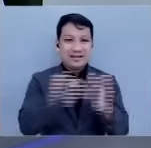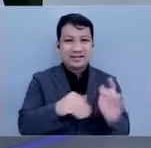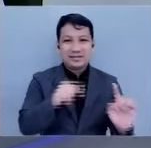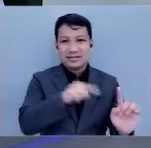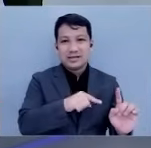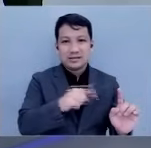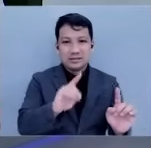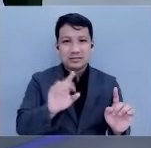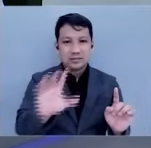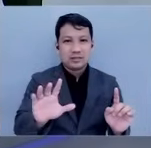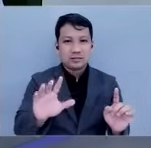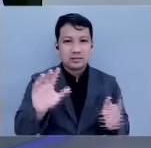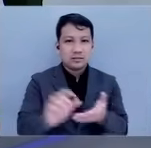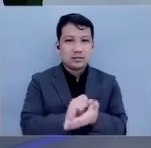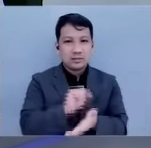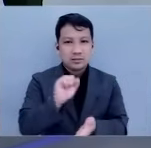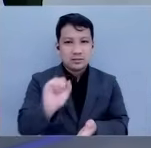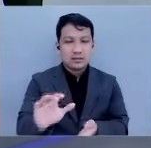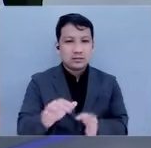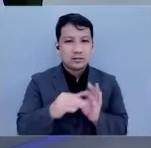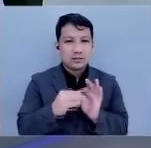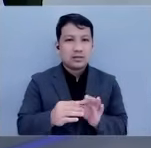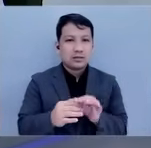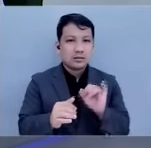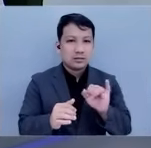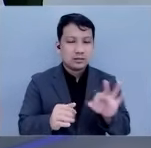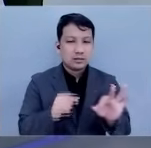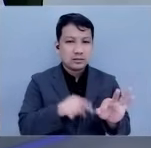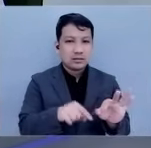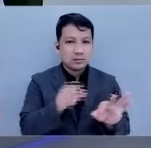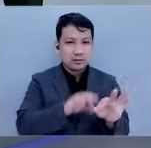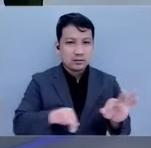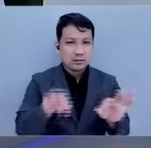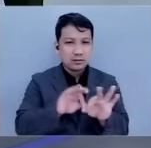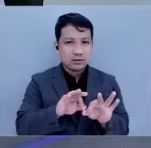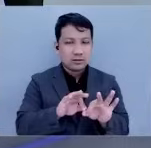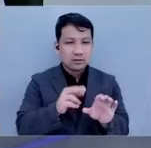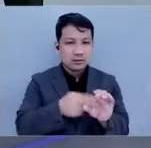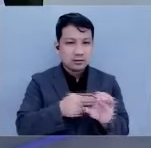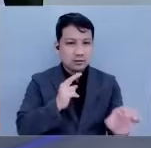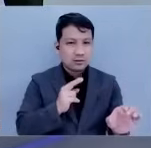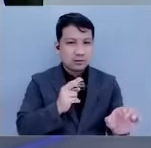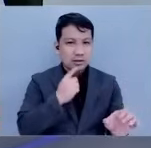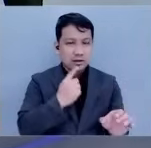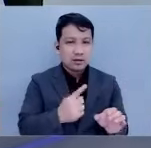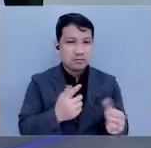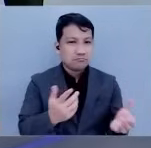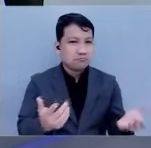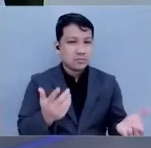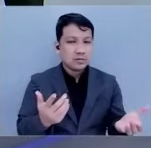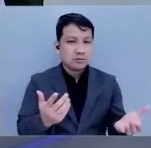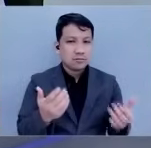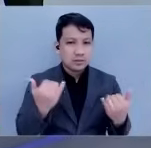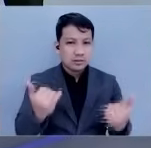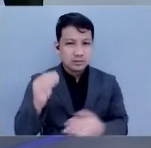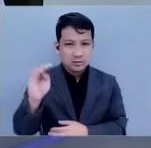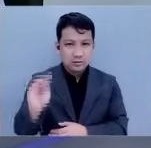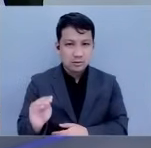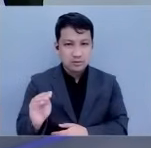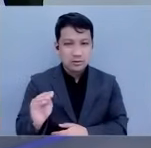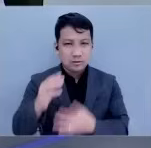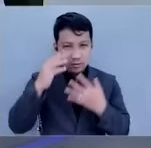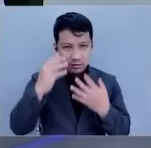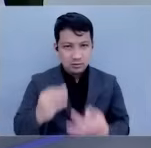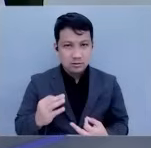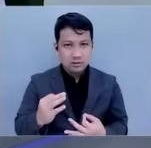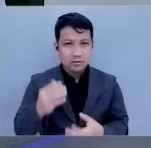mababasura lamang ang kaso laban kay De Lima sa kanilang pag-atras ng testimonya. at ngayong Lunes nga, nagdesisyon ang